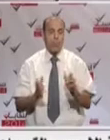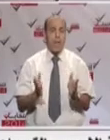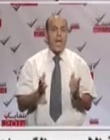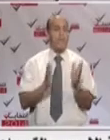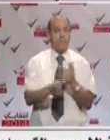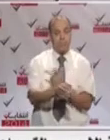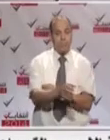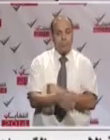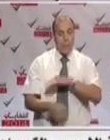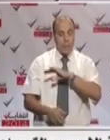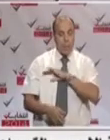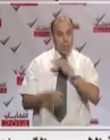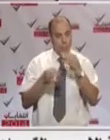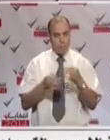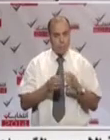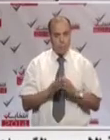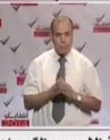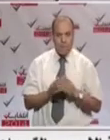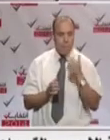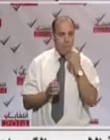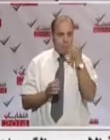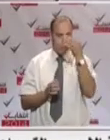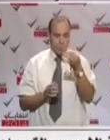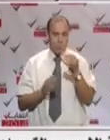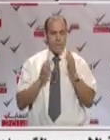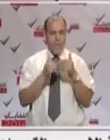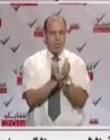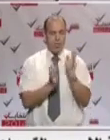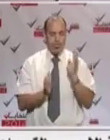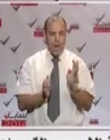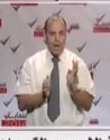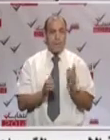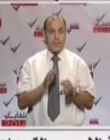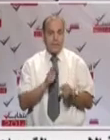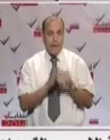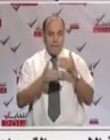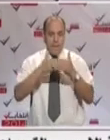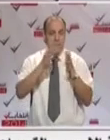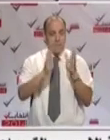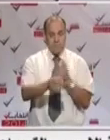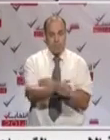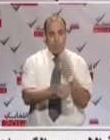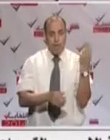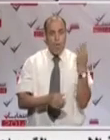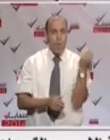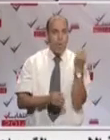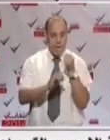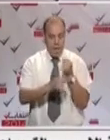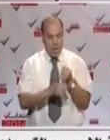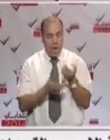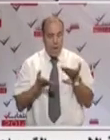المؤسسات بالدور المنوط بها كما نعتبر في حركه الشعب ان الانطلاق في بناء المستشفى الجامعي بالخير وان